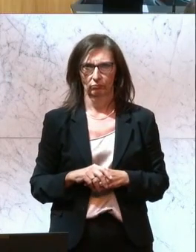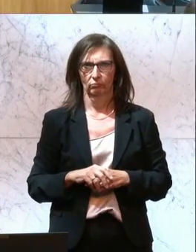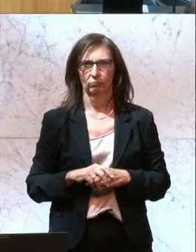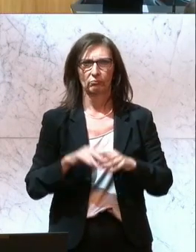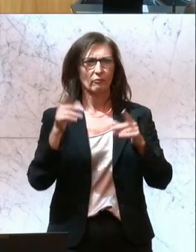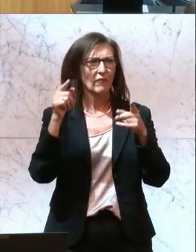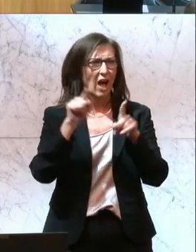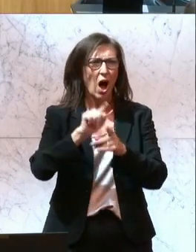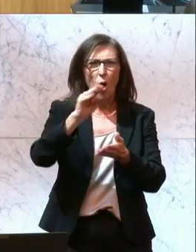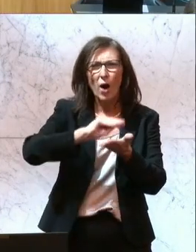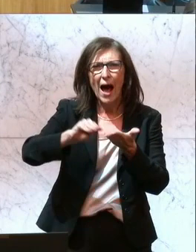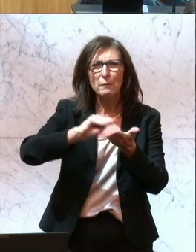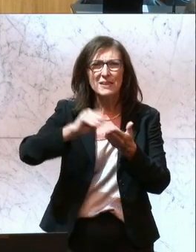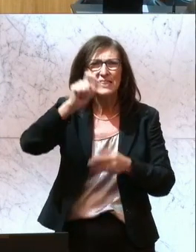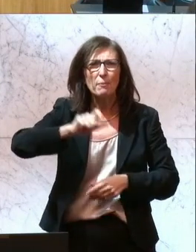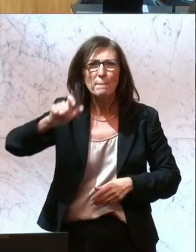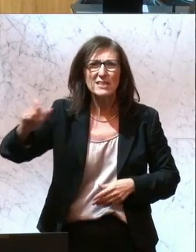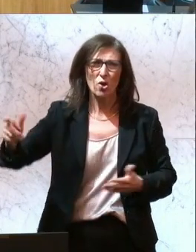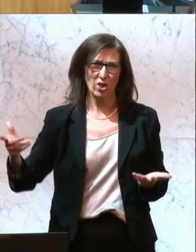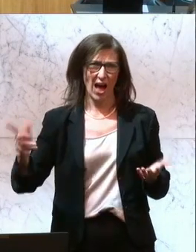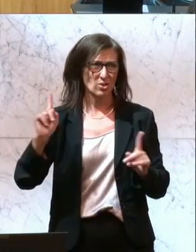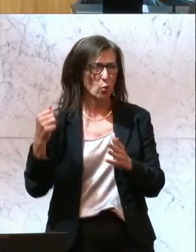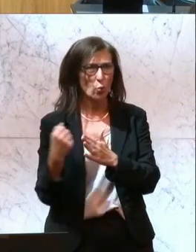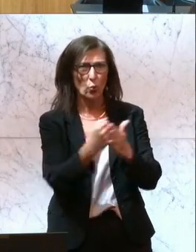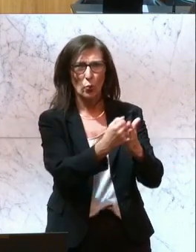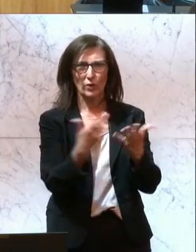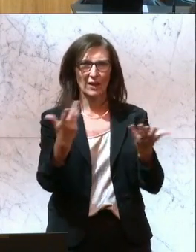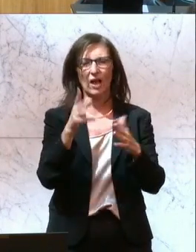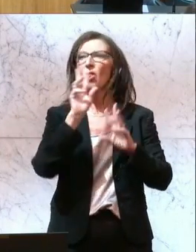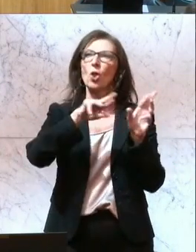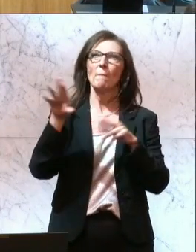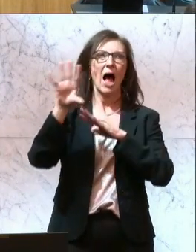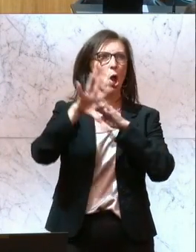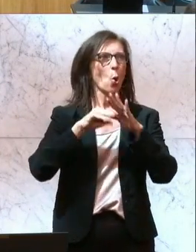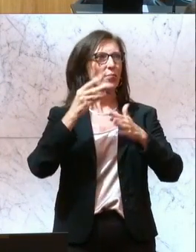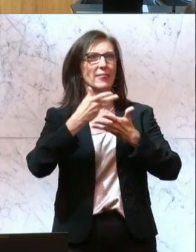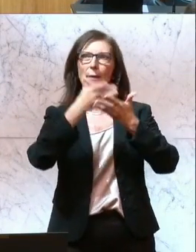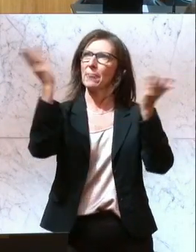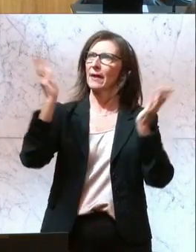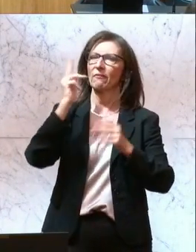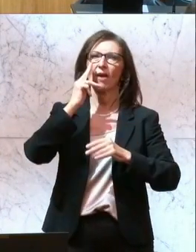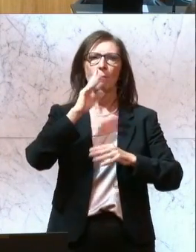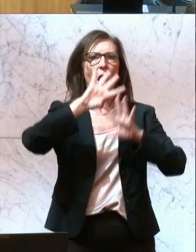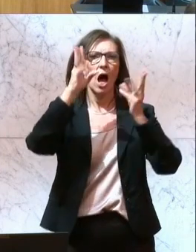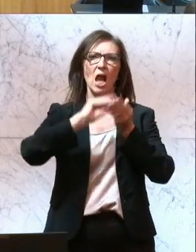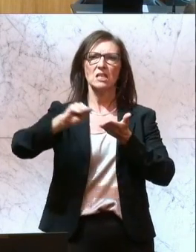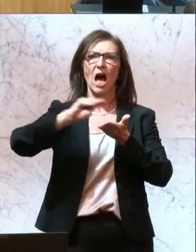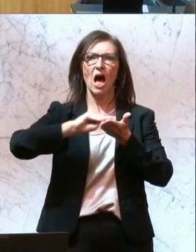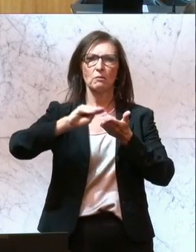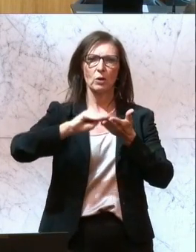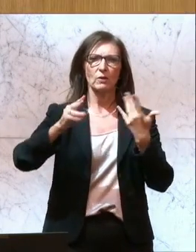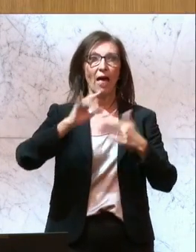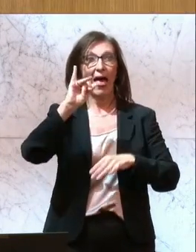mit administrativem Personal. Ich meine, in keinem anderen Unternehmen würde man hergehen und sagen, die ganze Administration bis hin zur